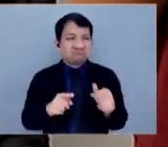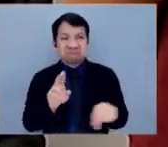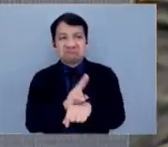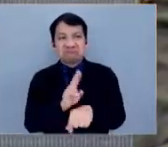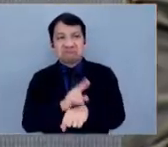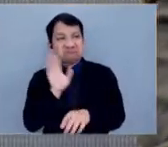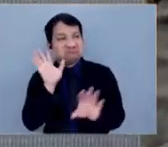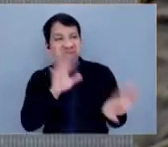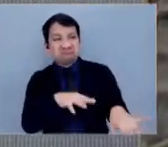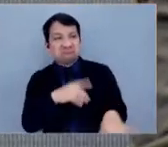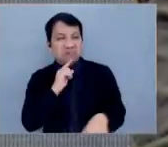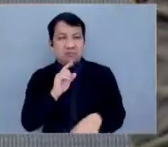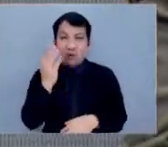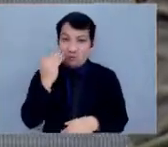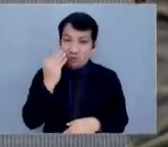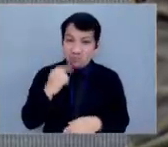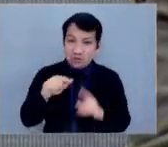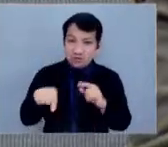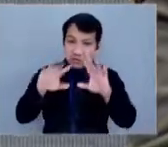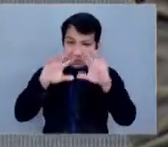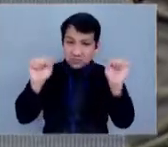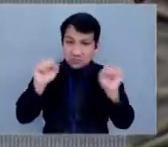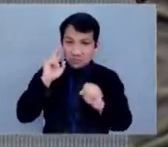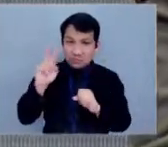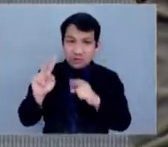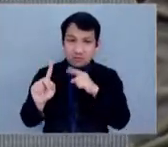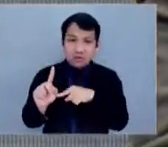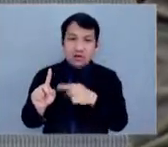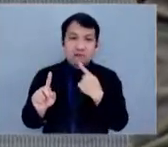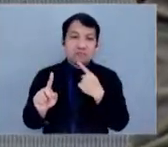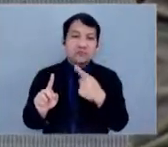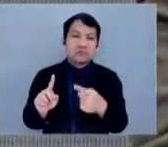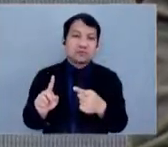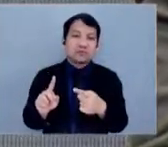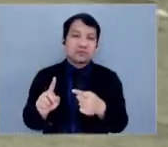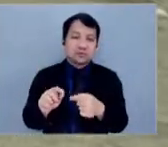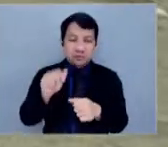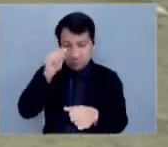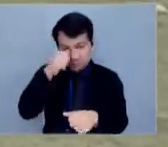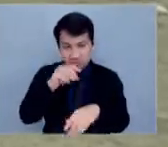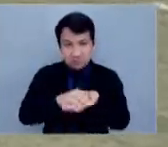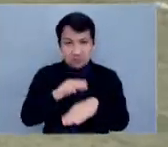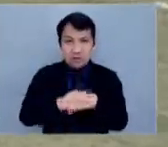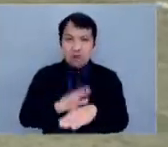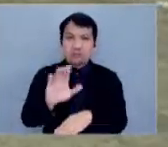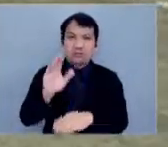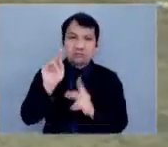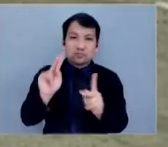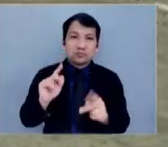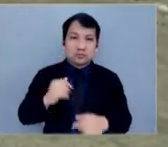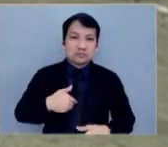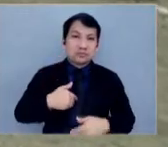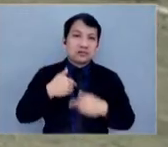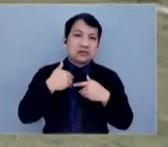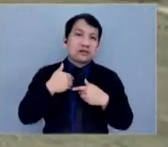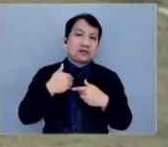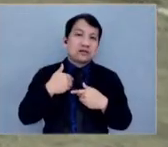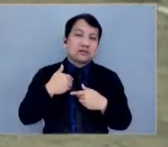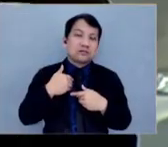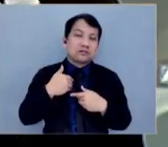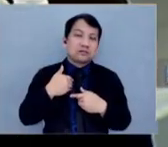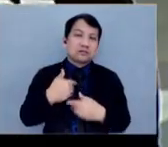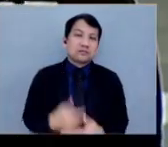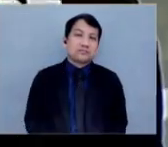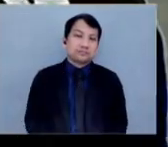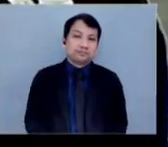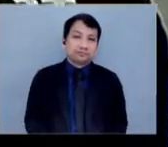otoridad, lalo't mismong si Pangulong Bongbong Marcos ang nagpaalala kamakailan sa mga naghahari-harian daw sa kalsada,